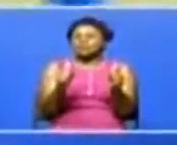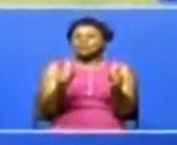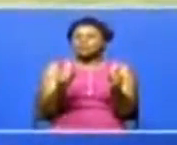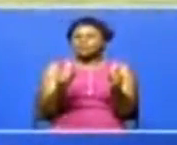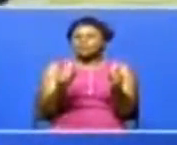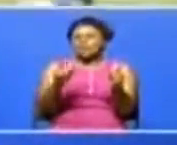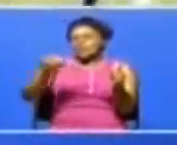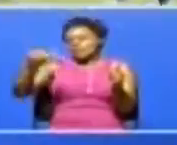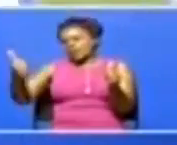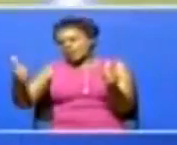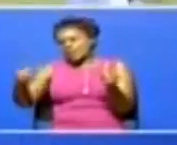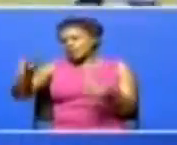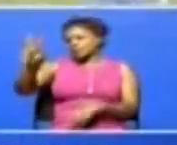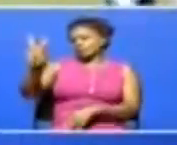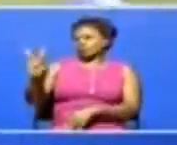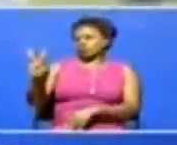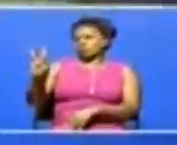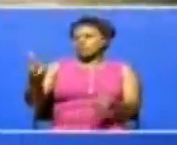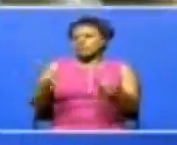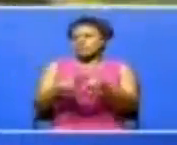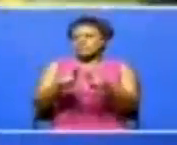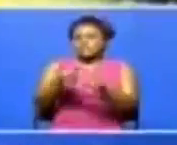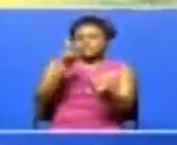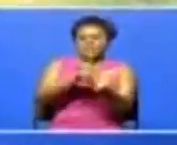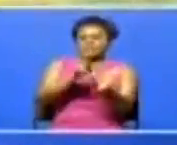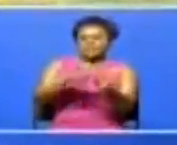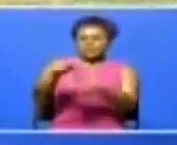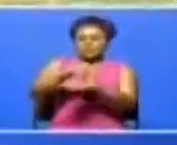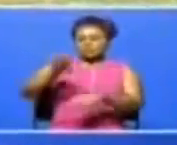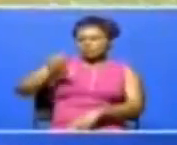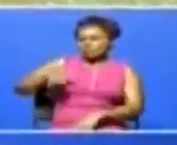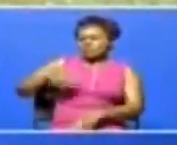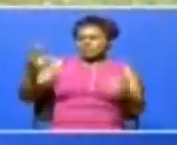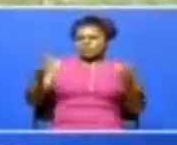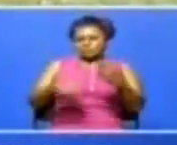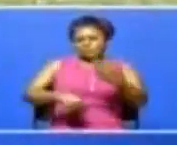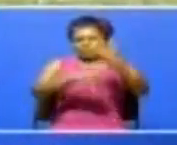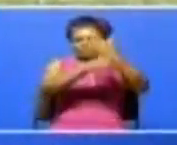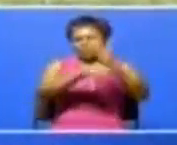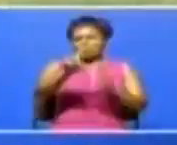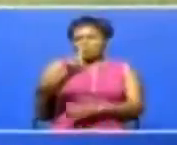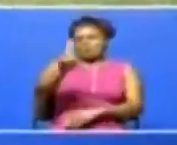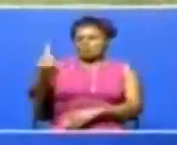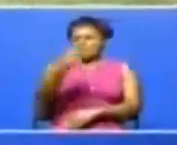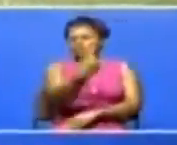Monica Atot na Martha Amnyolei ambao pia wanaichezea timu ya taifa ya kinadada waliongeza bao 1 kila